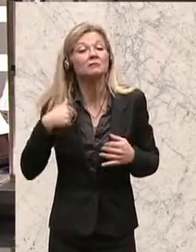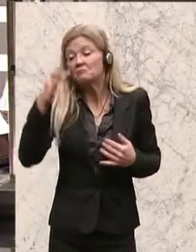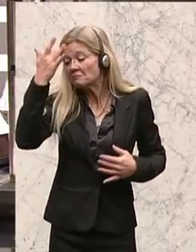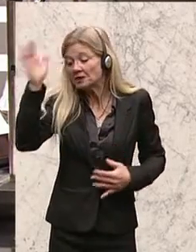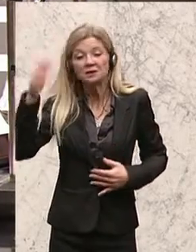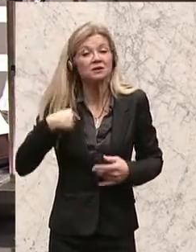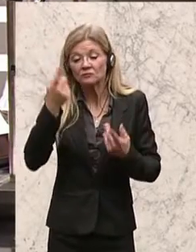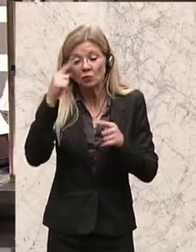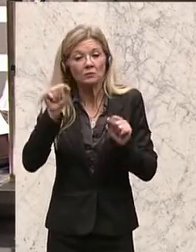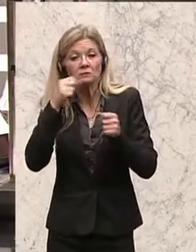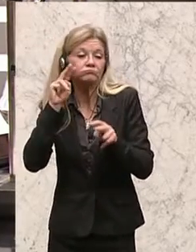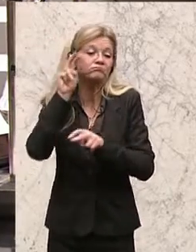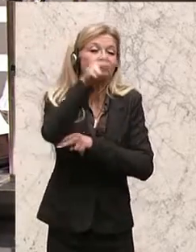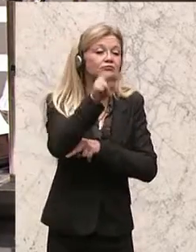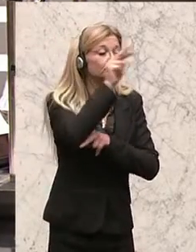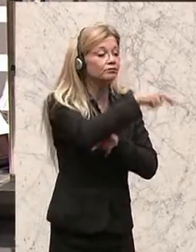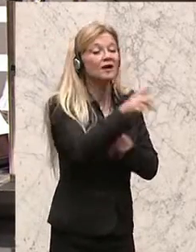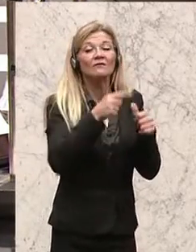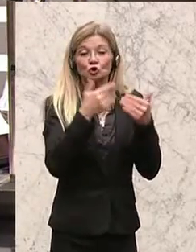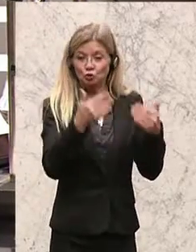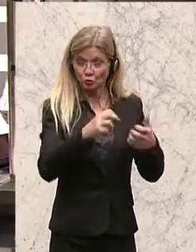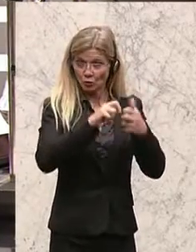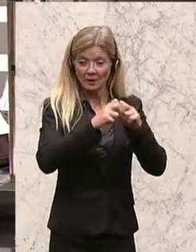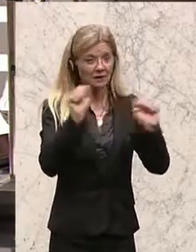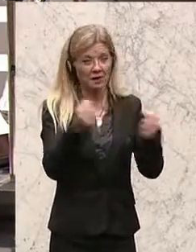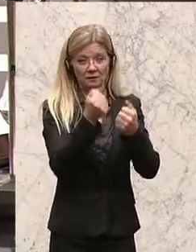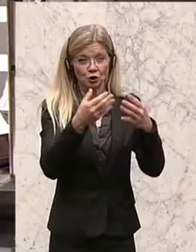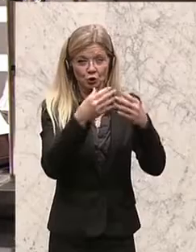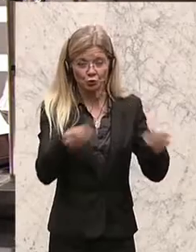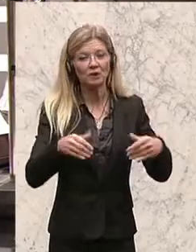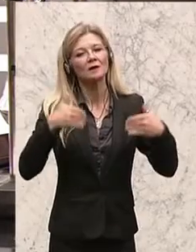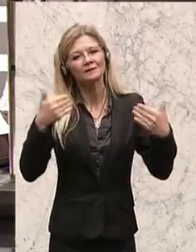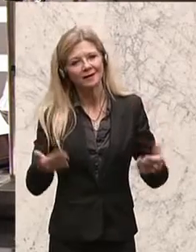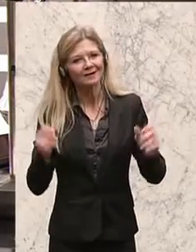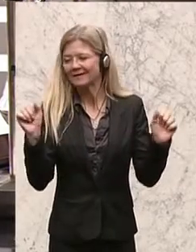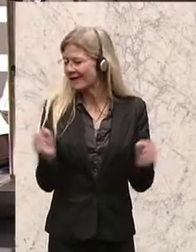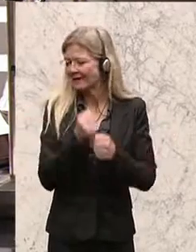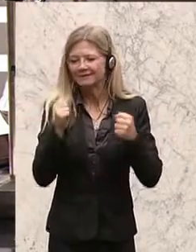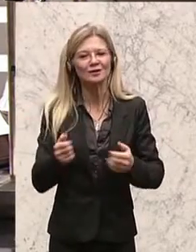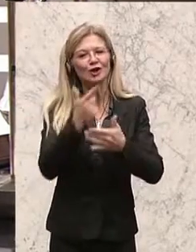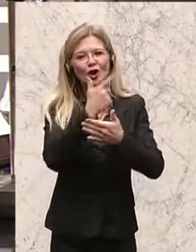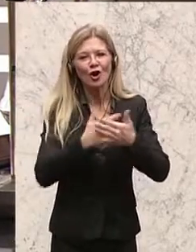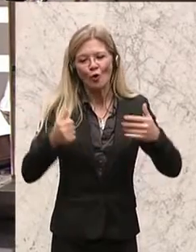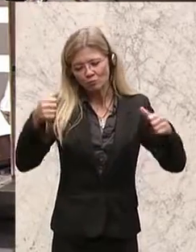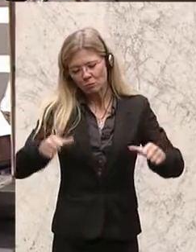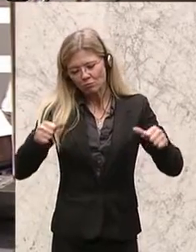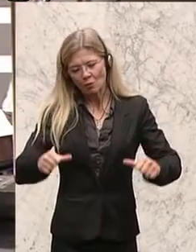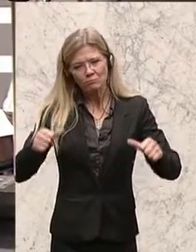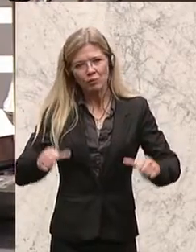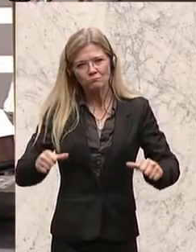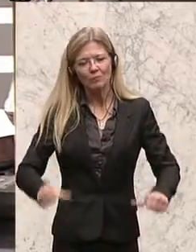keinen einblick haben und solange sie diese probleme nicht lösen können dann werden sie auch das lohndumping in österreich nicht abschaffen können